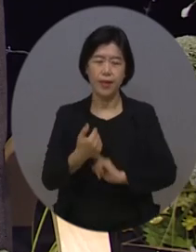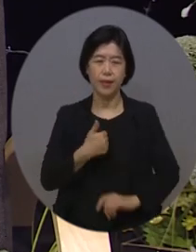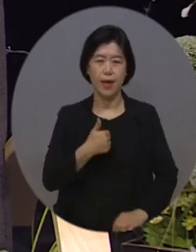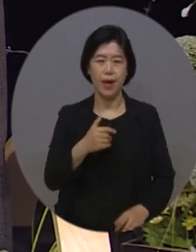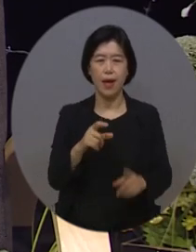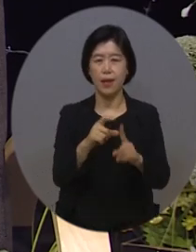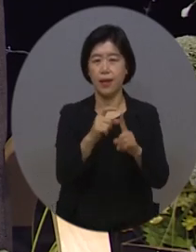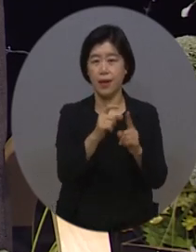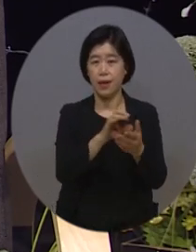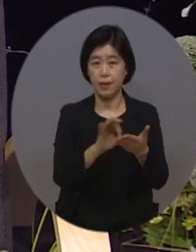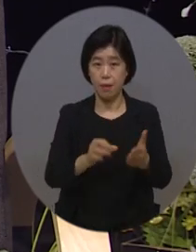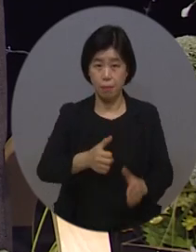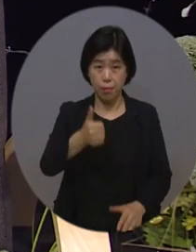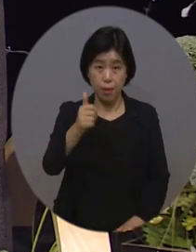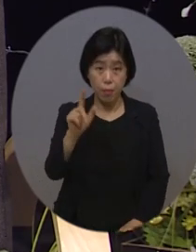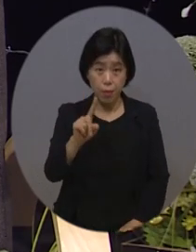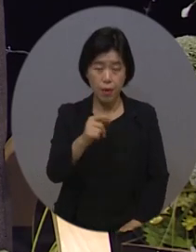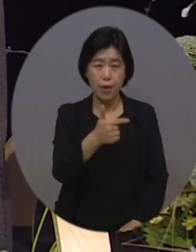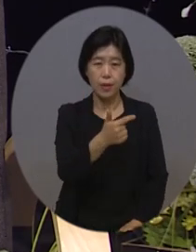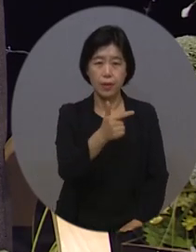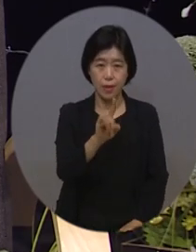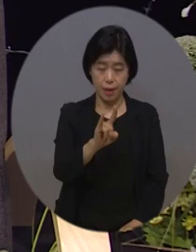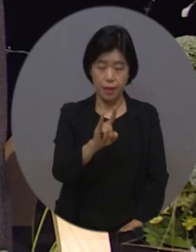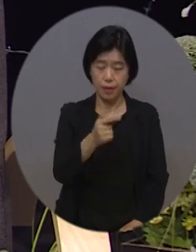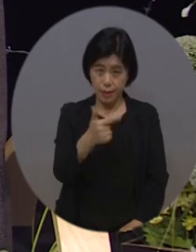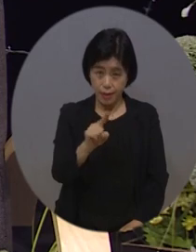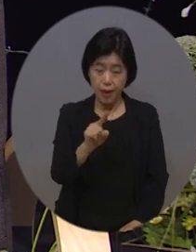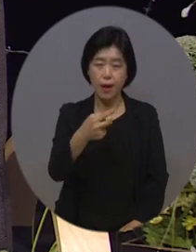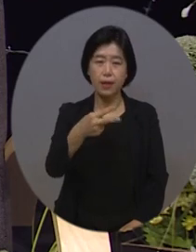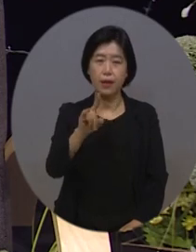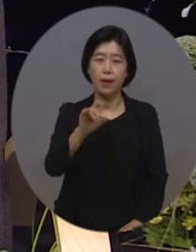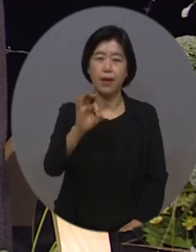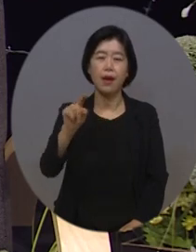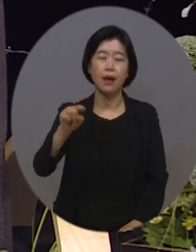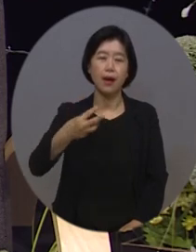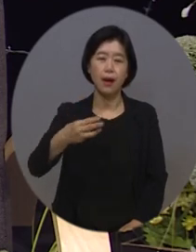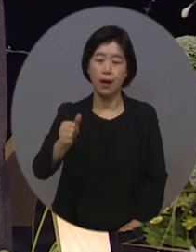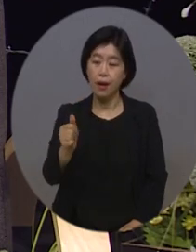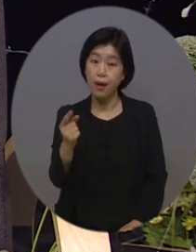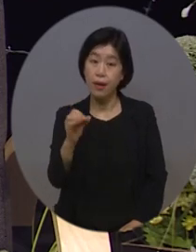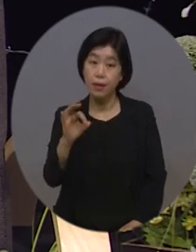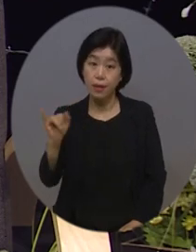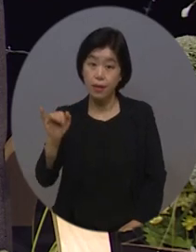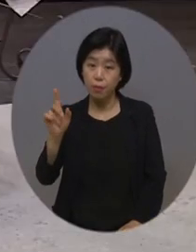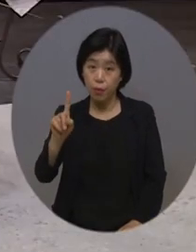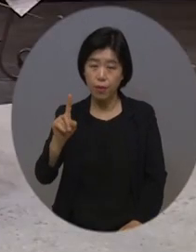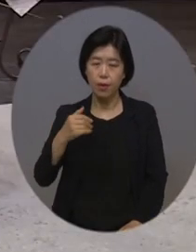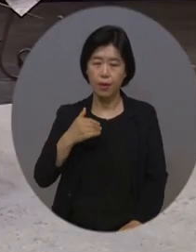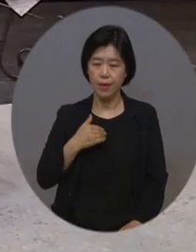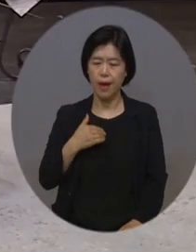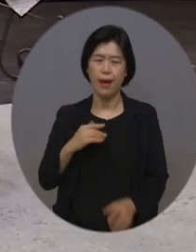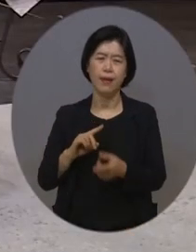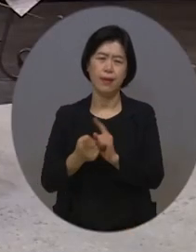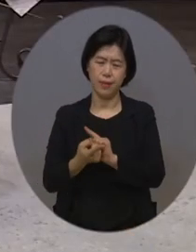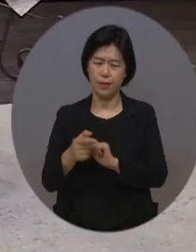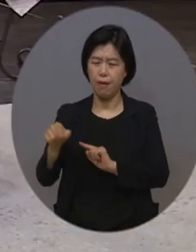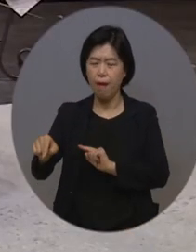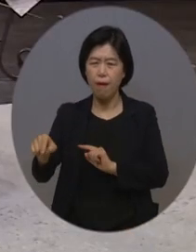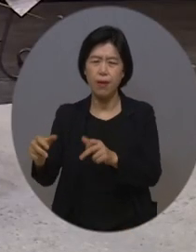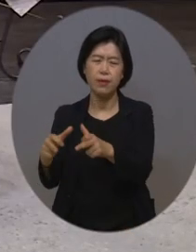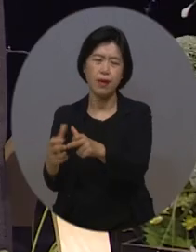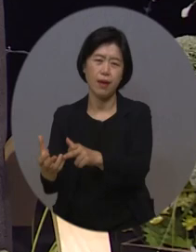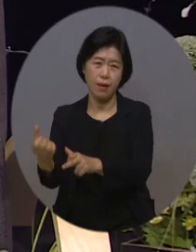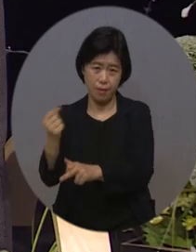나대아리는 나 대신 알아주는 이란 뜻의 줄임말입니다. 시인은 7일